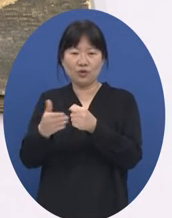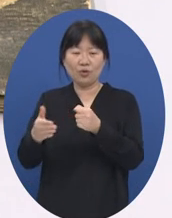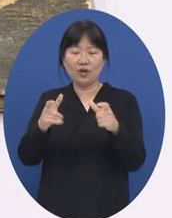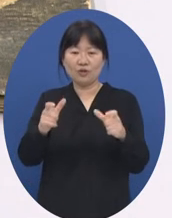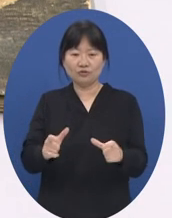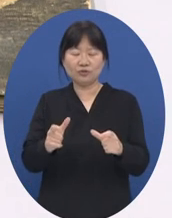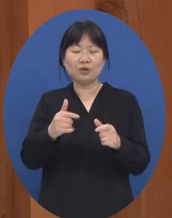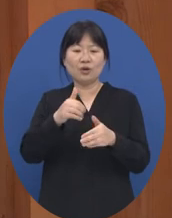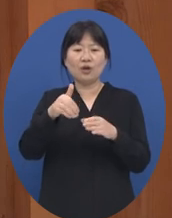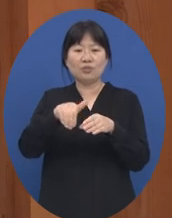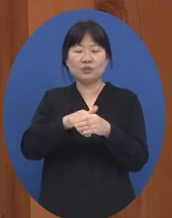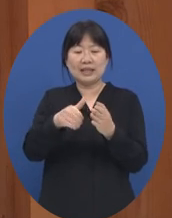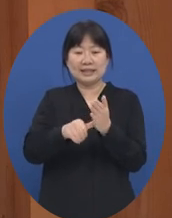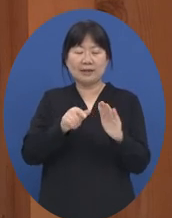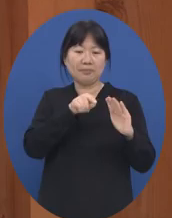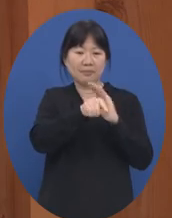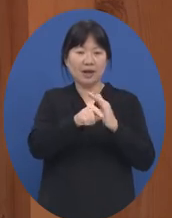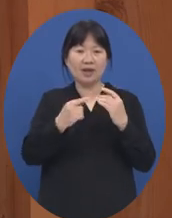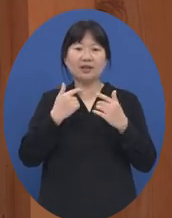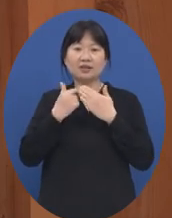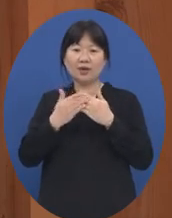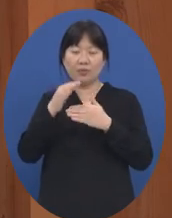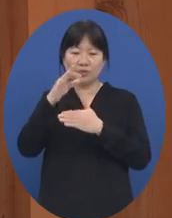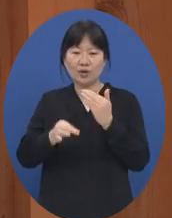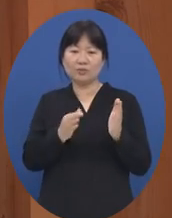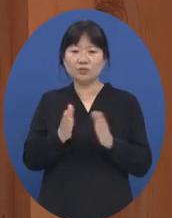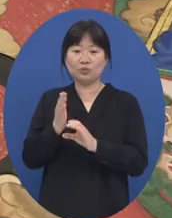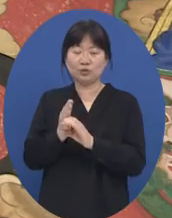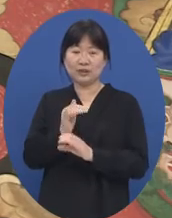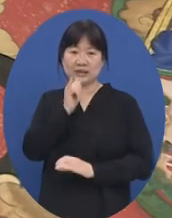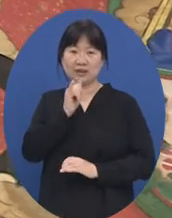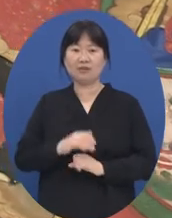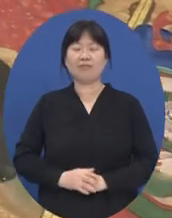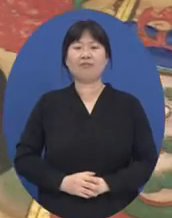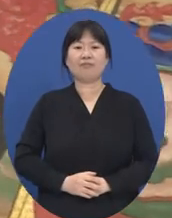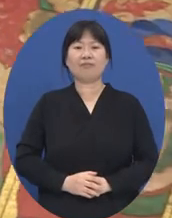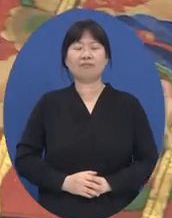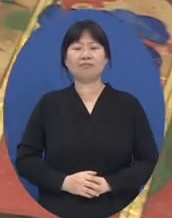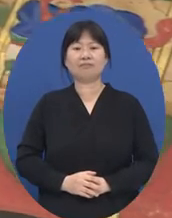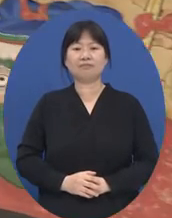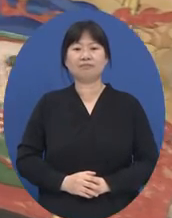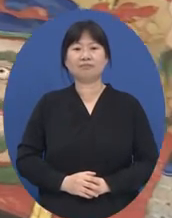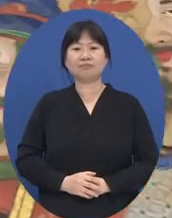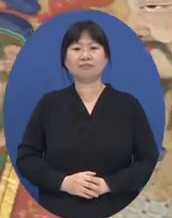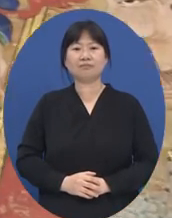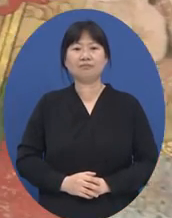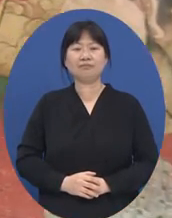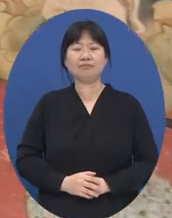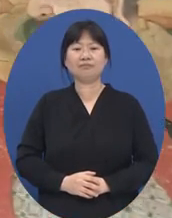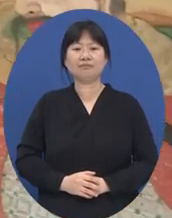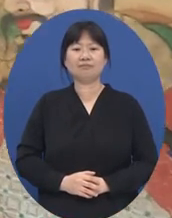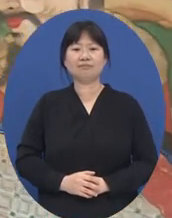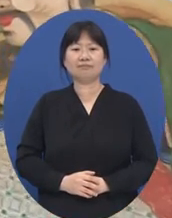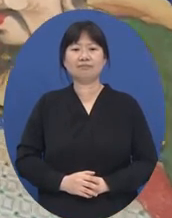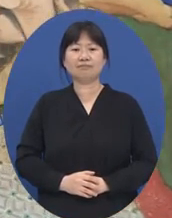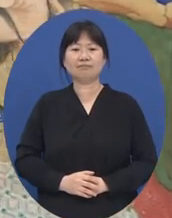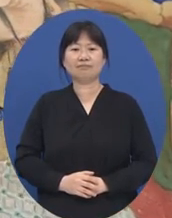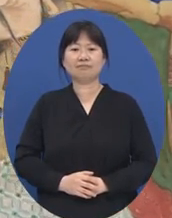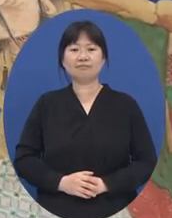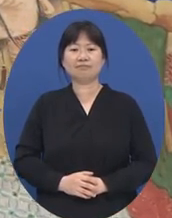찍은 거 함께 문화재 방문이나 체험프로그램과 준비하고 있습니다 경기티비 최창순입니다